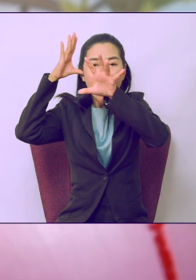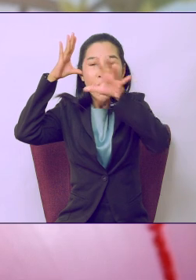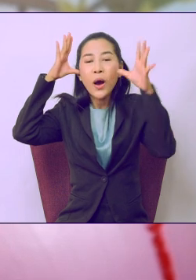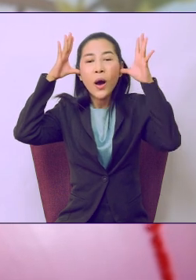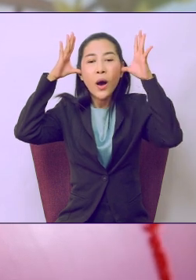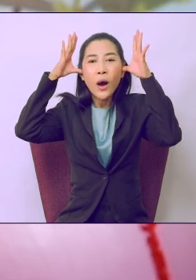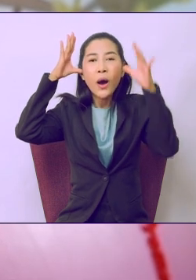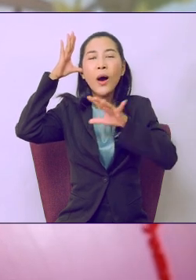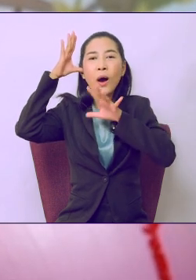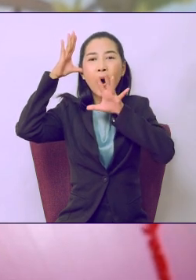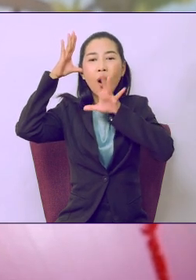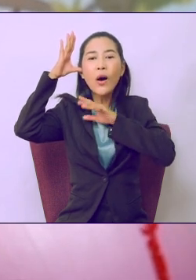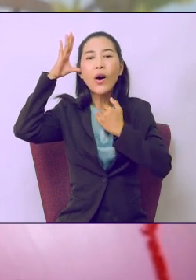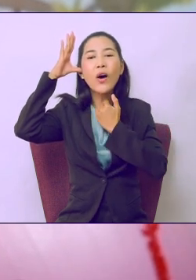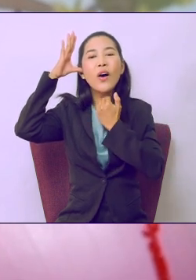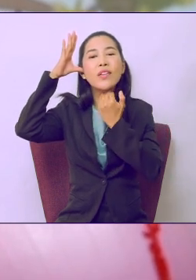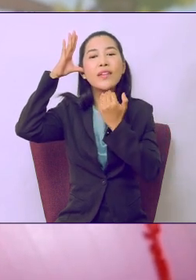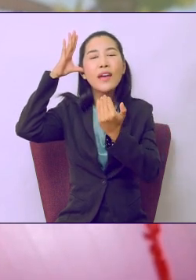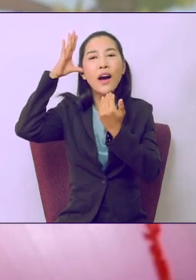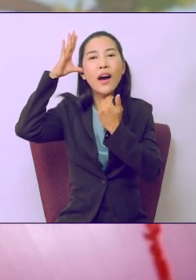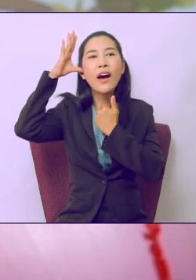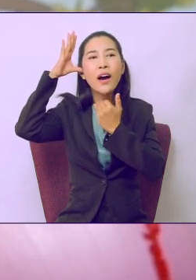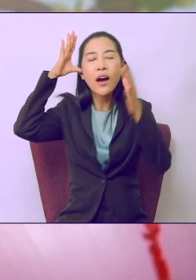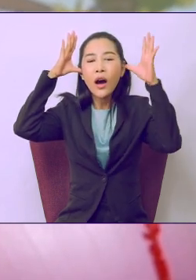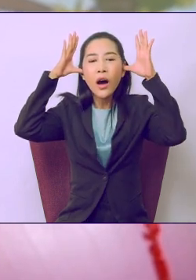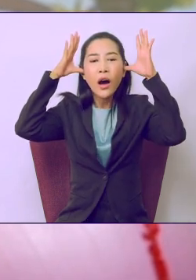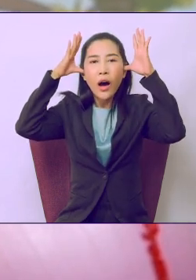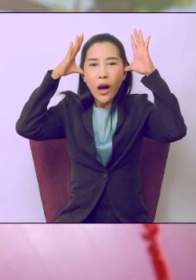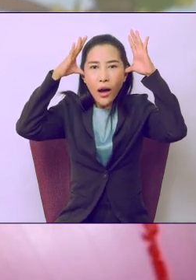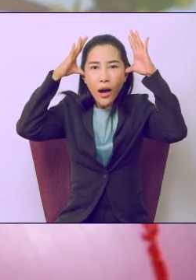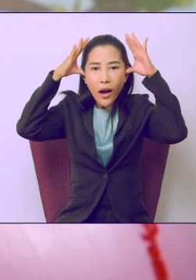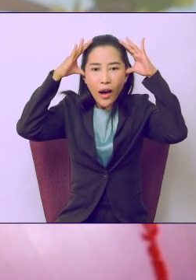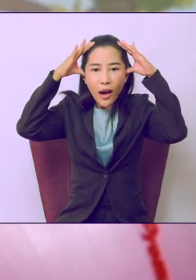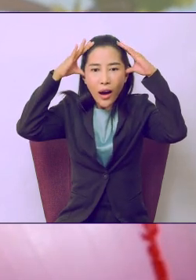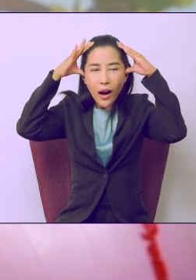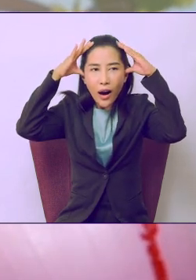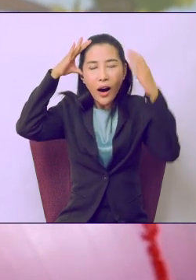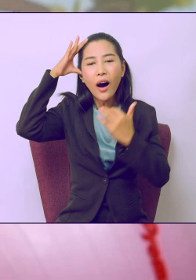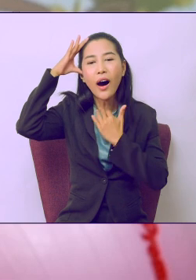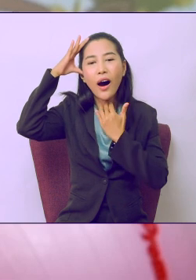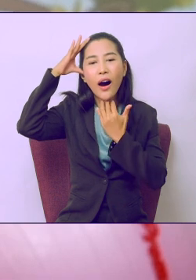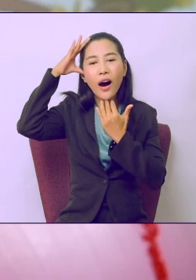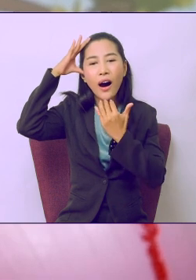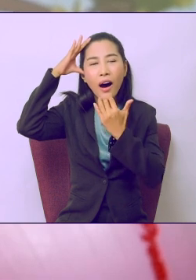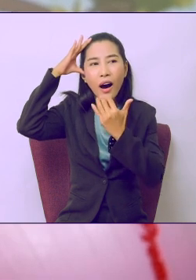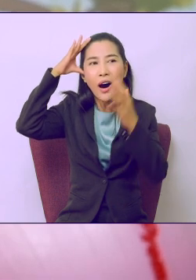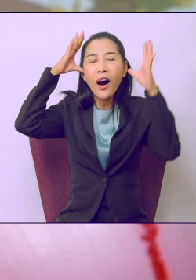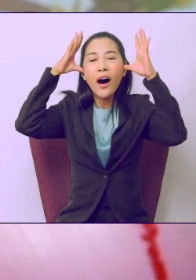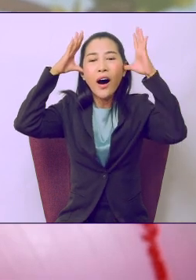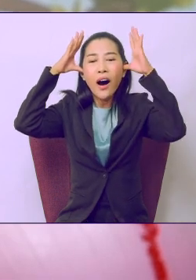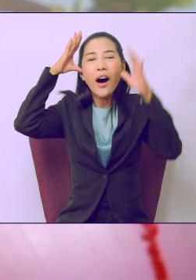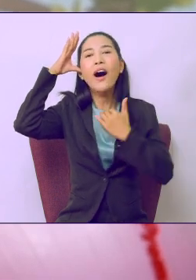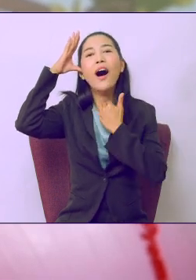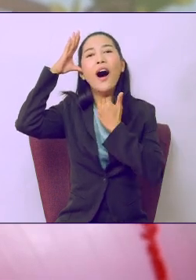ฮึได้ป่ะได้รู้สึกยังไงที่หัวมีสั่นๆป่ามีมีอ่ะ 1 2 3